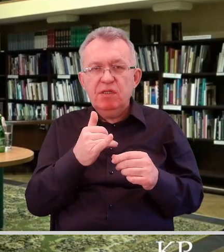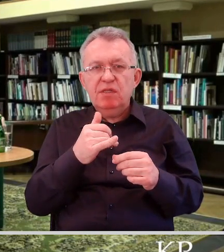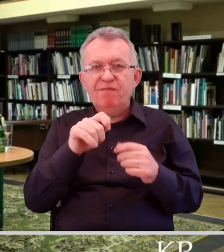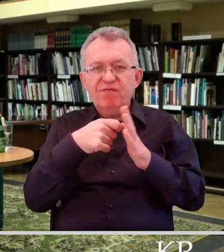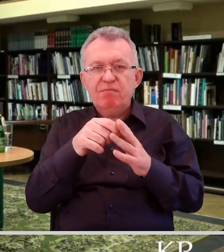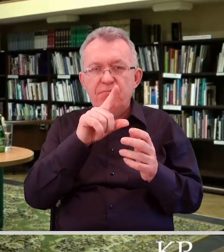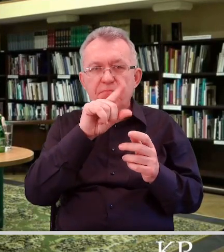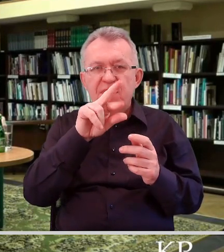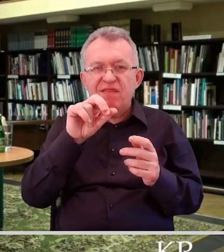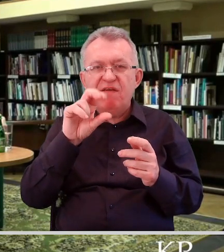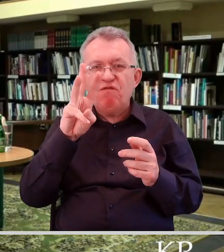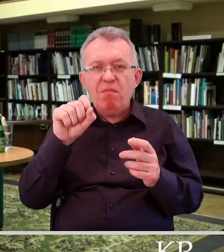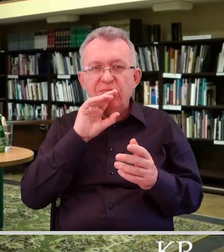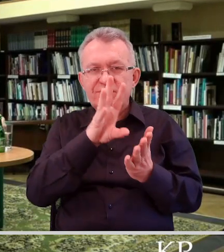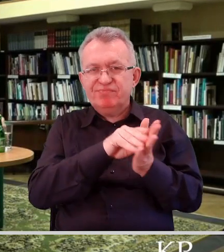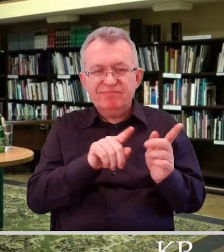Woman z Julią Roberts,